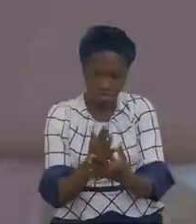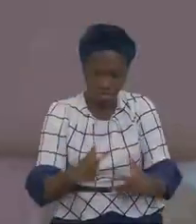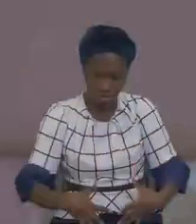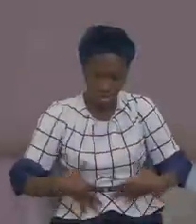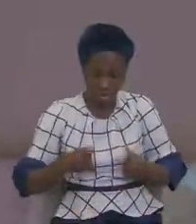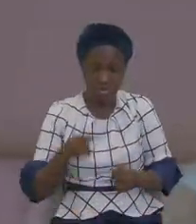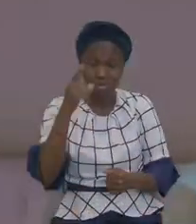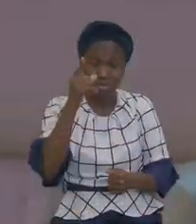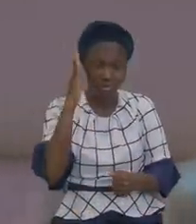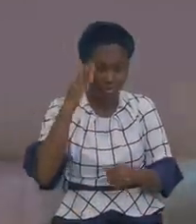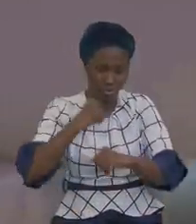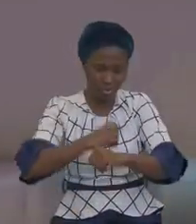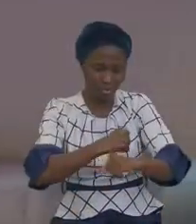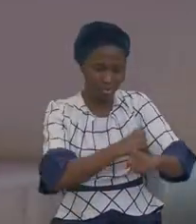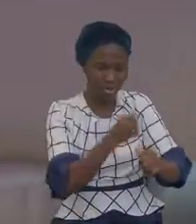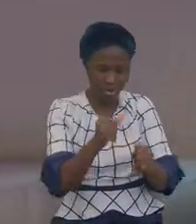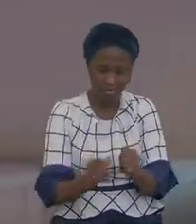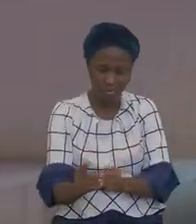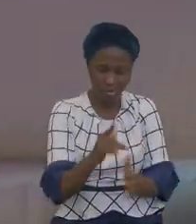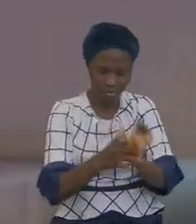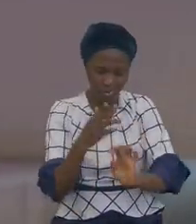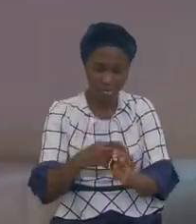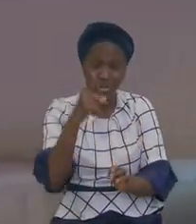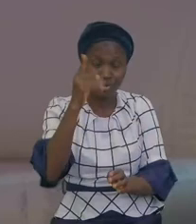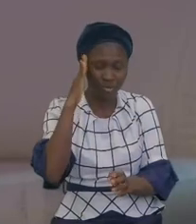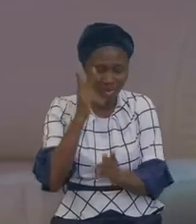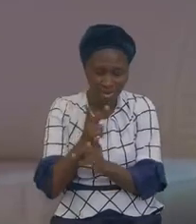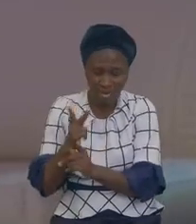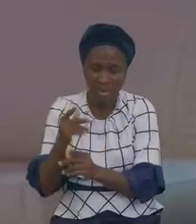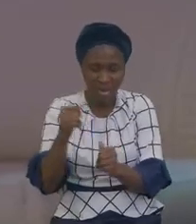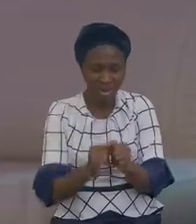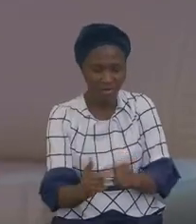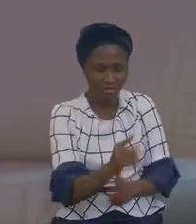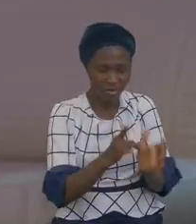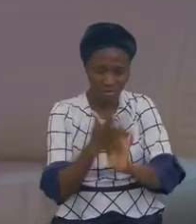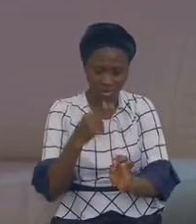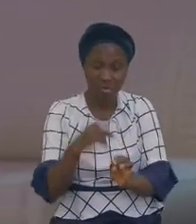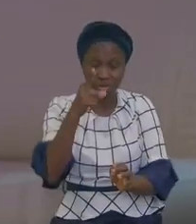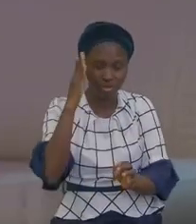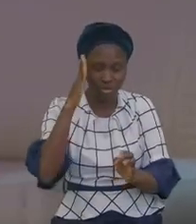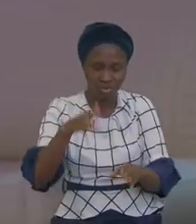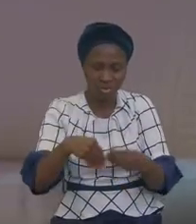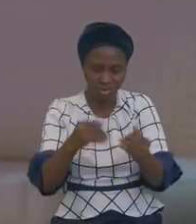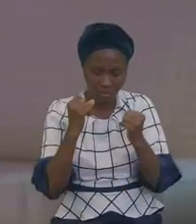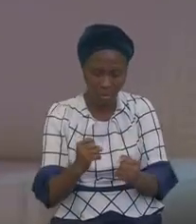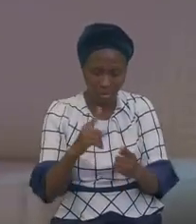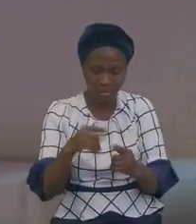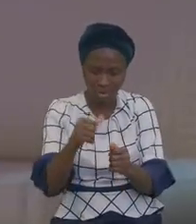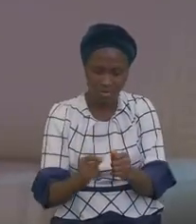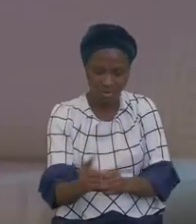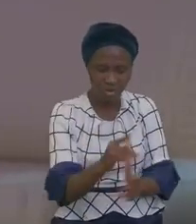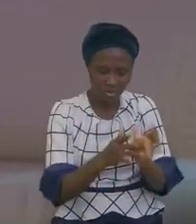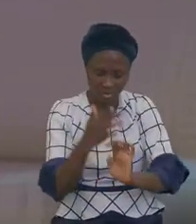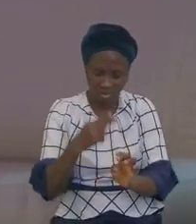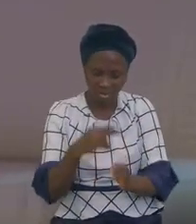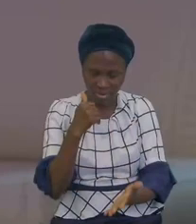Préserve tout le monde. Donne l'énergie à tout le monde. Et qu'ils continuent à marcher sans être